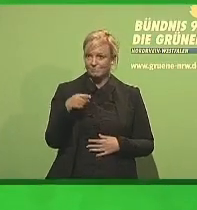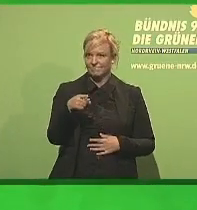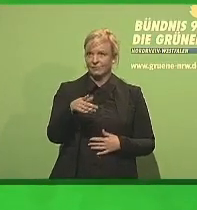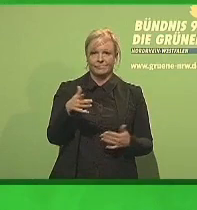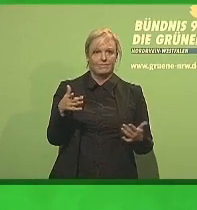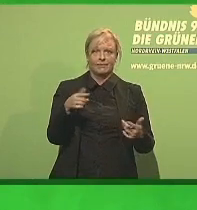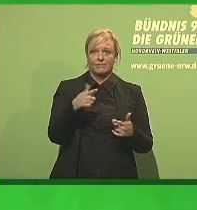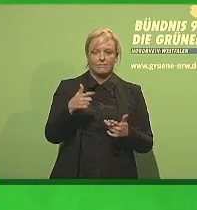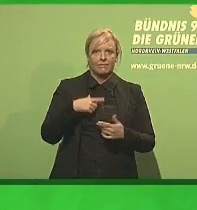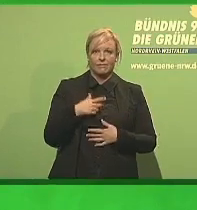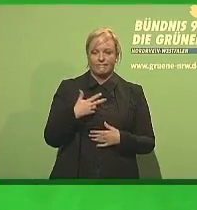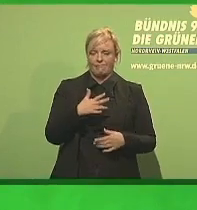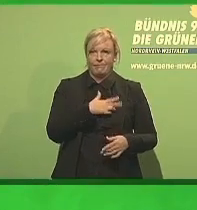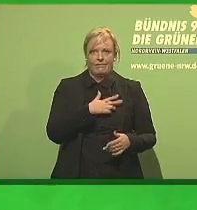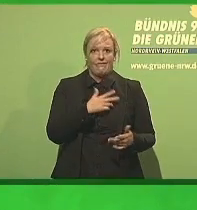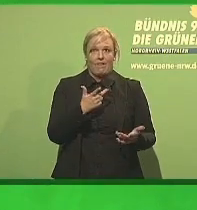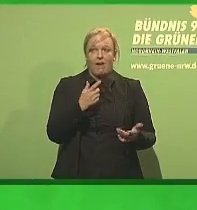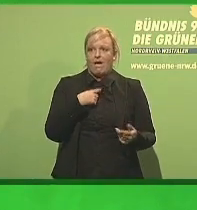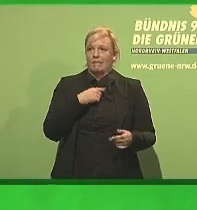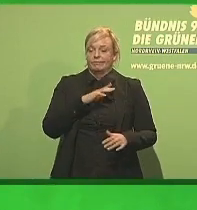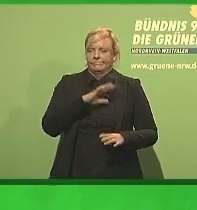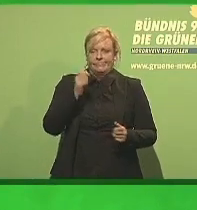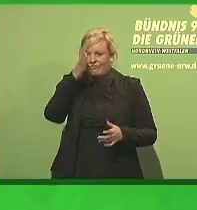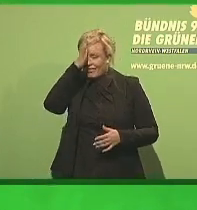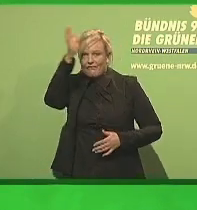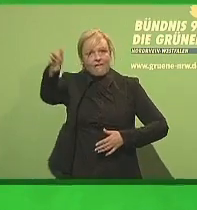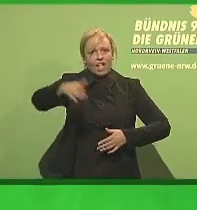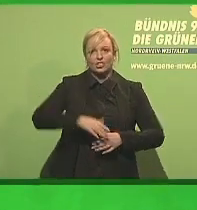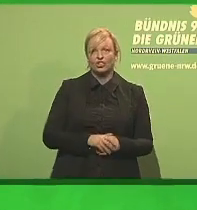blanke Realitätsverweigerung, finde ich.